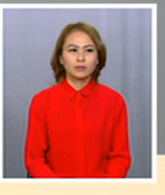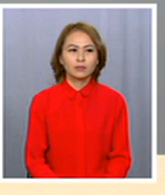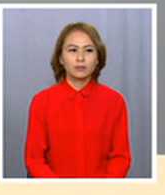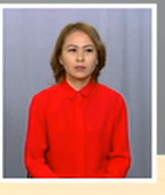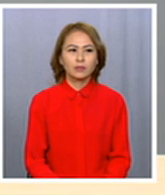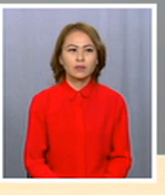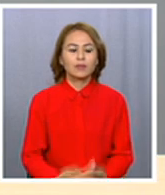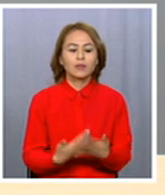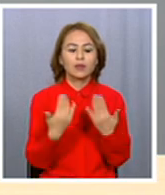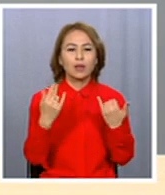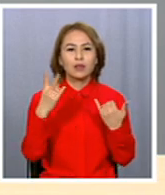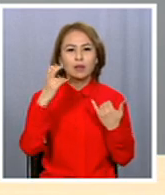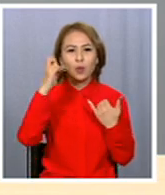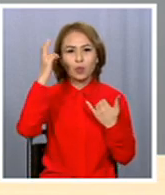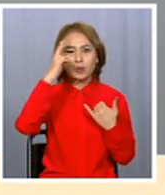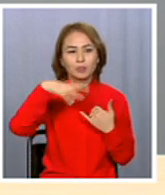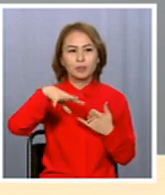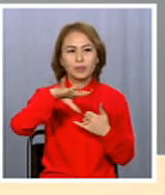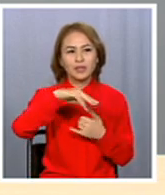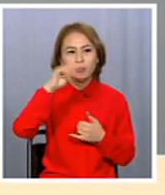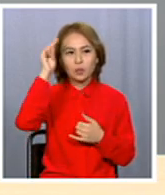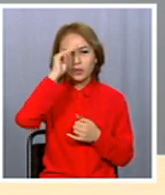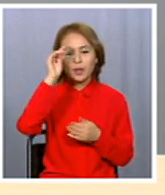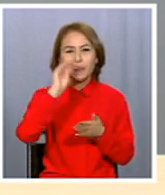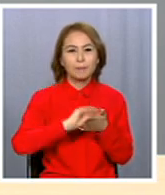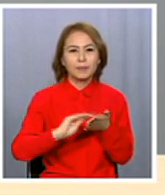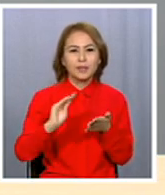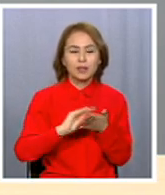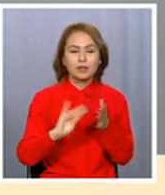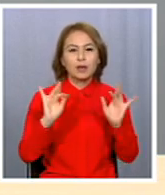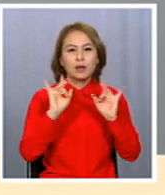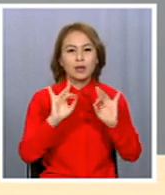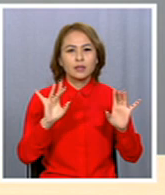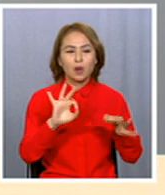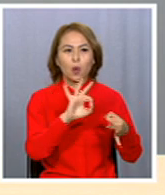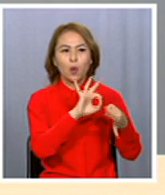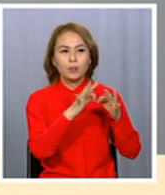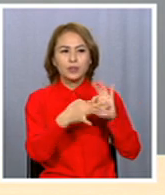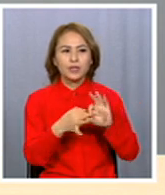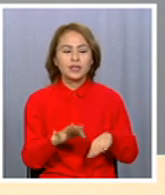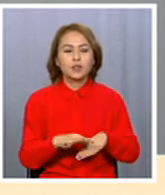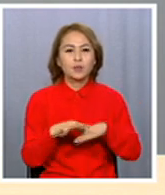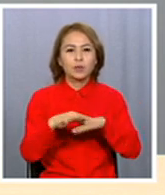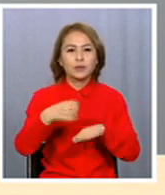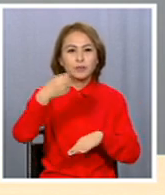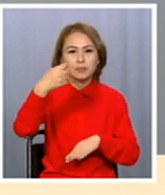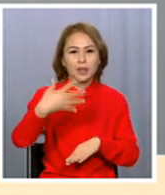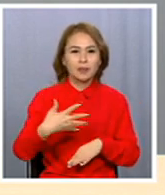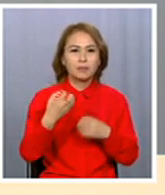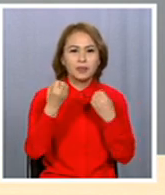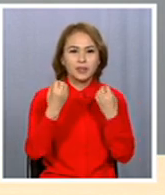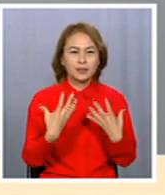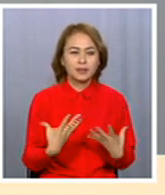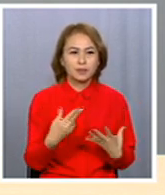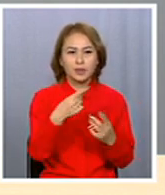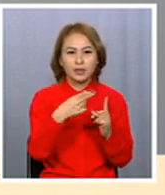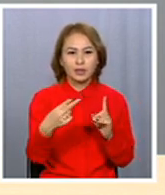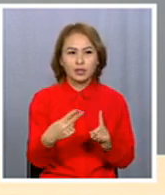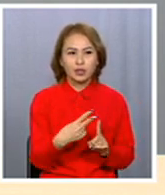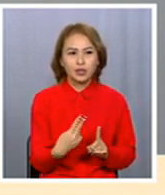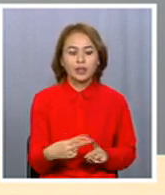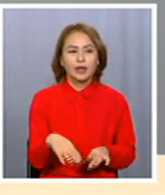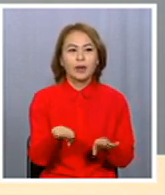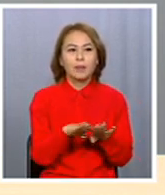Сегодня на уроке, ребята, мы с вами научимся писать рассказ описания, используя 5 простых предложений.